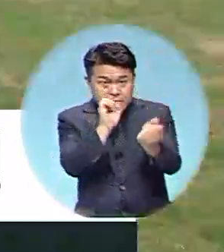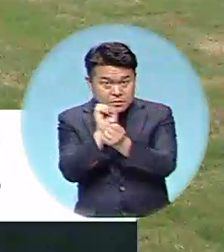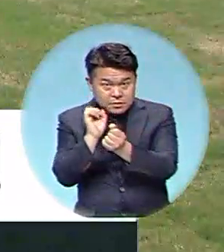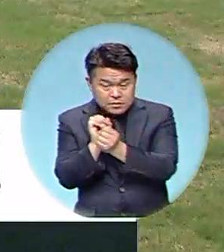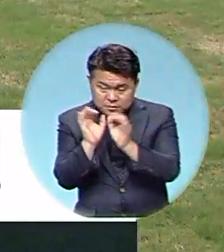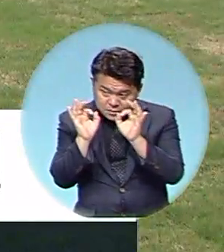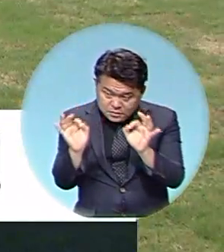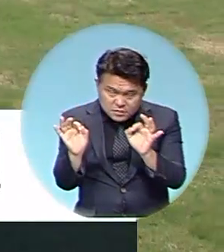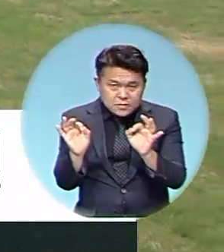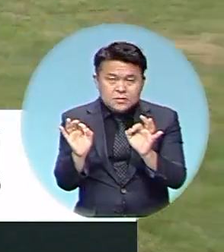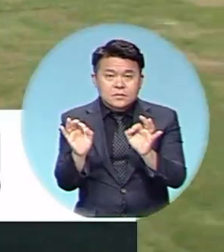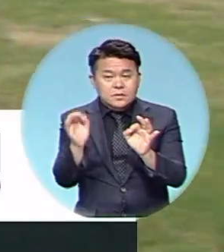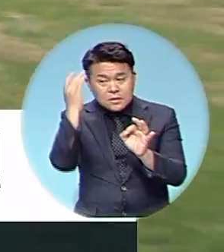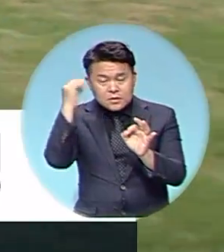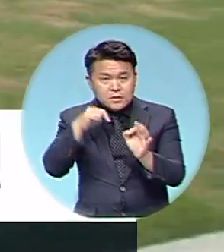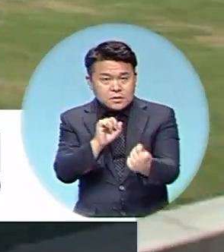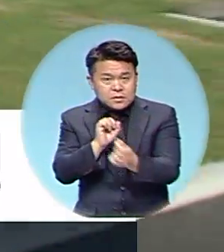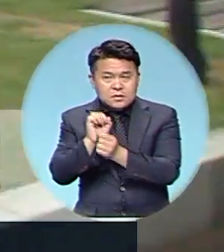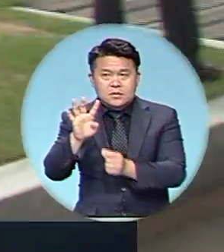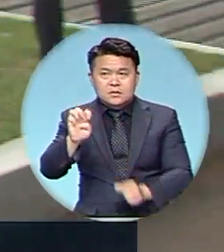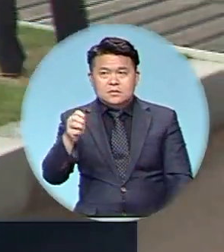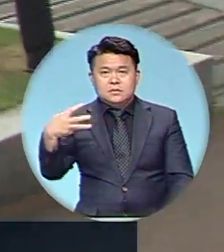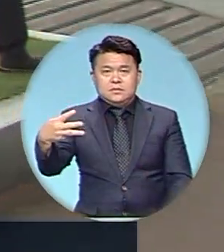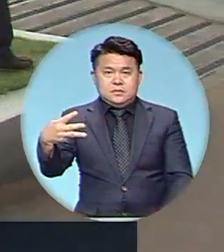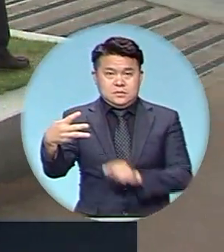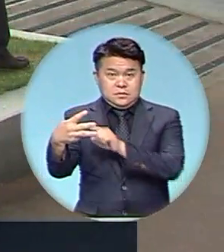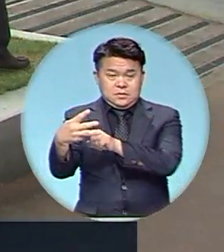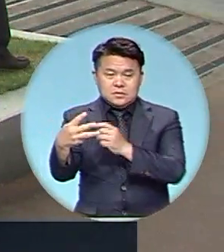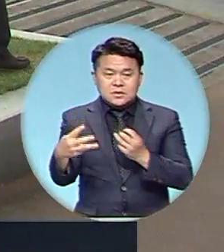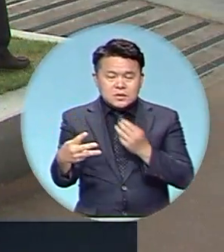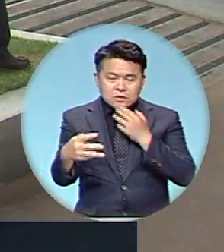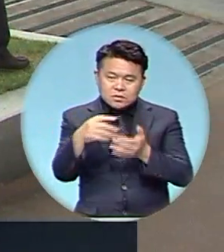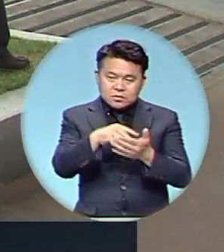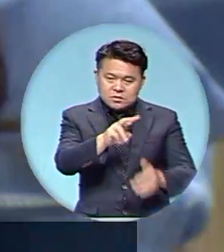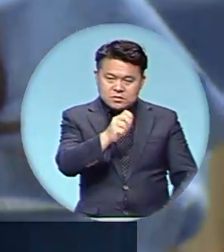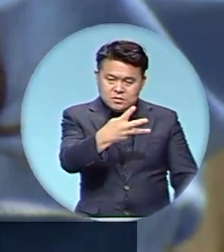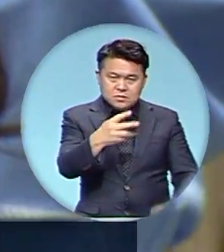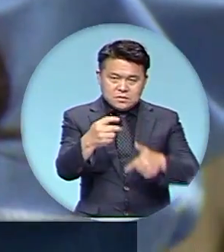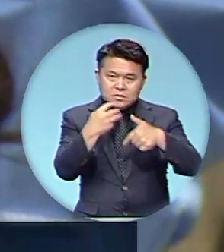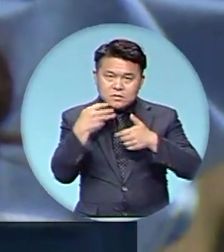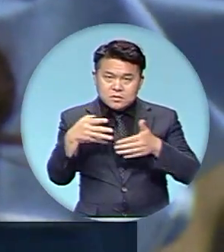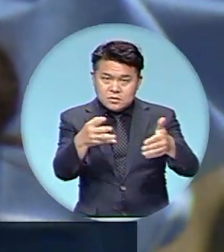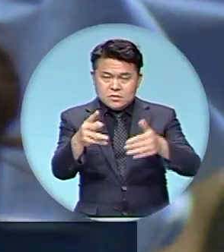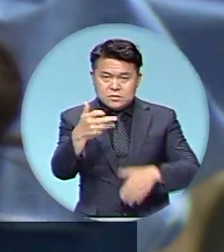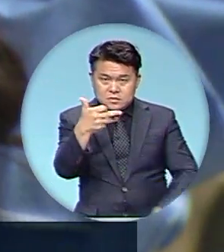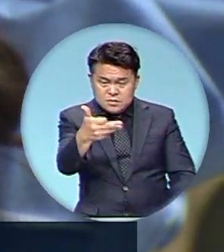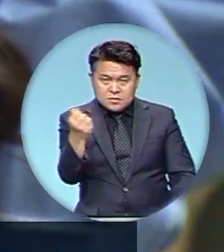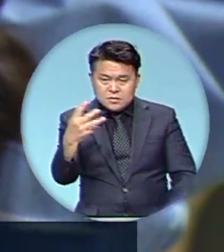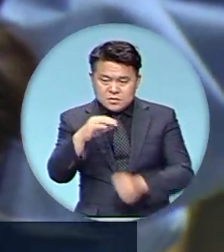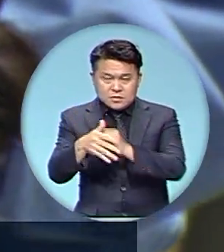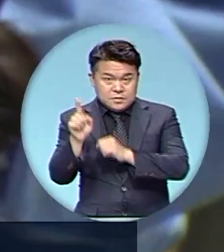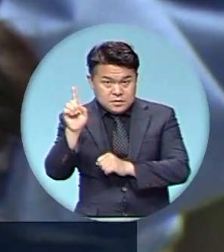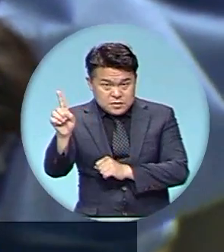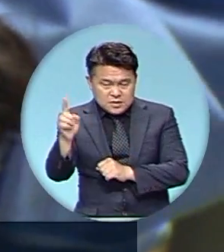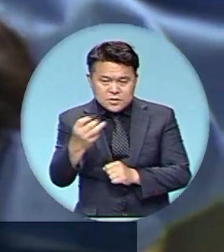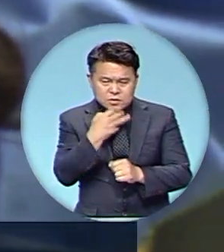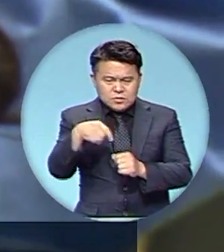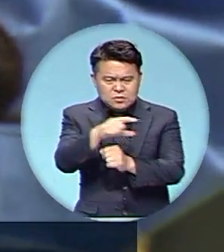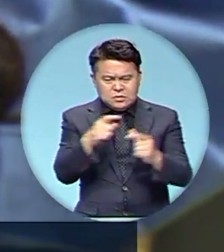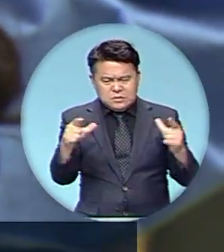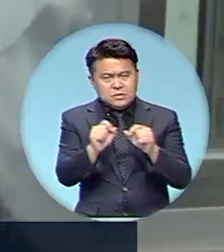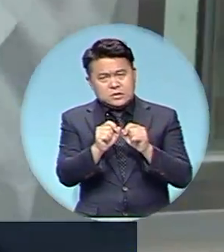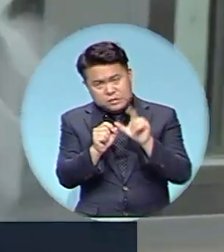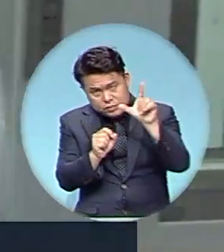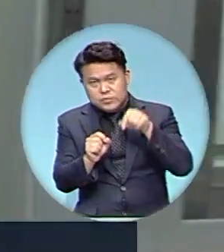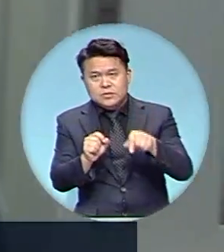가운데 지역 발생 사례는 43명인데 서울 24명, 경기 18명, 대구 1명으로 수도권에